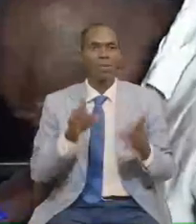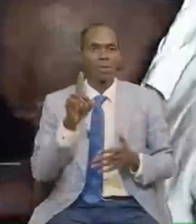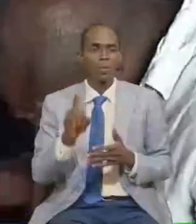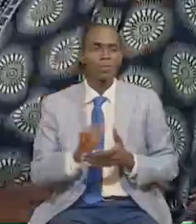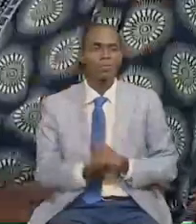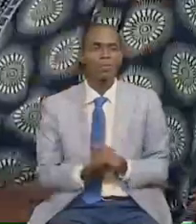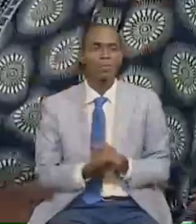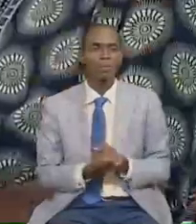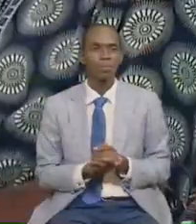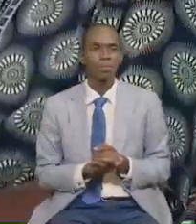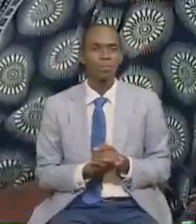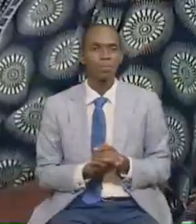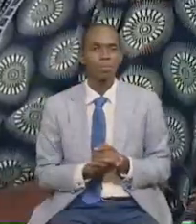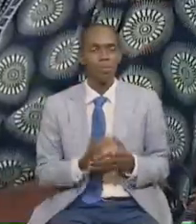1.